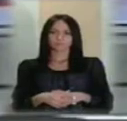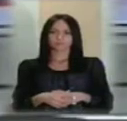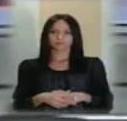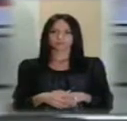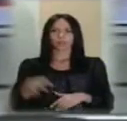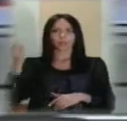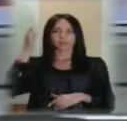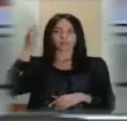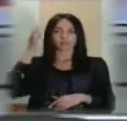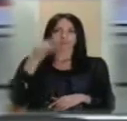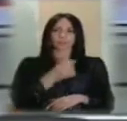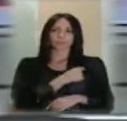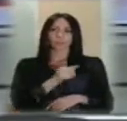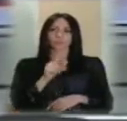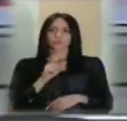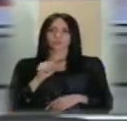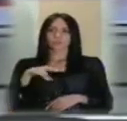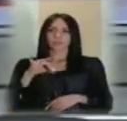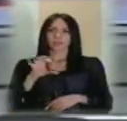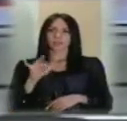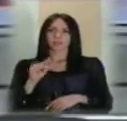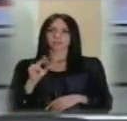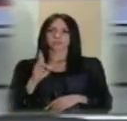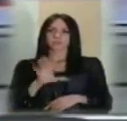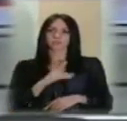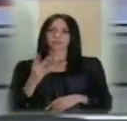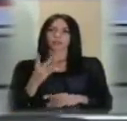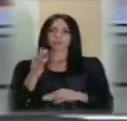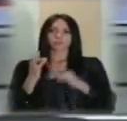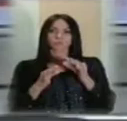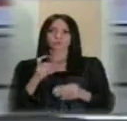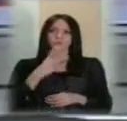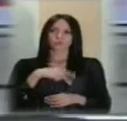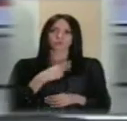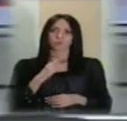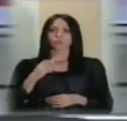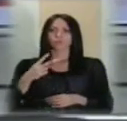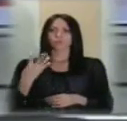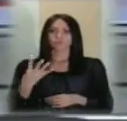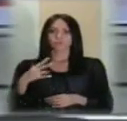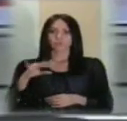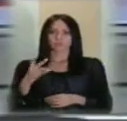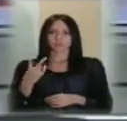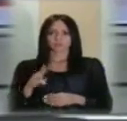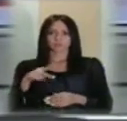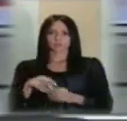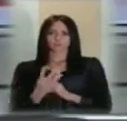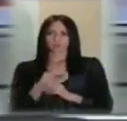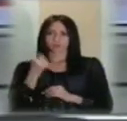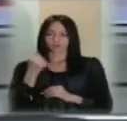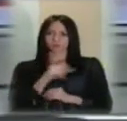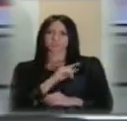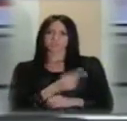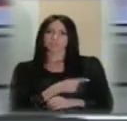Нагадаємо, бої за Лисичанськ тривали 2 доби з 22 по 24 липня 2014 року. Сили АТО наносили удари